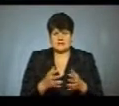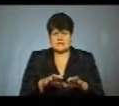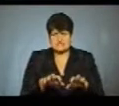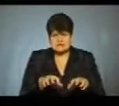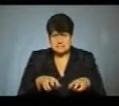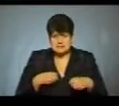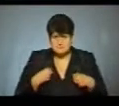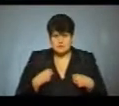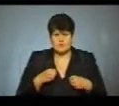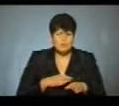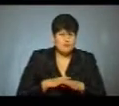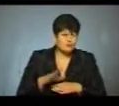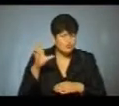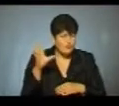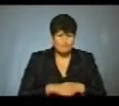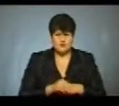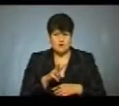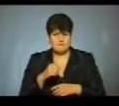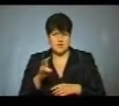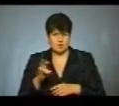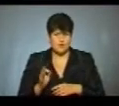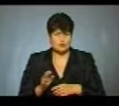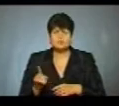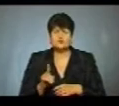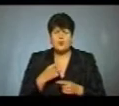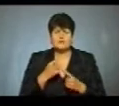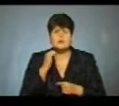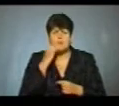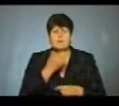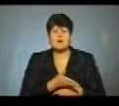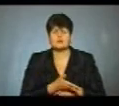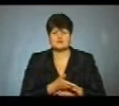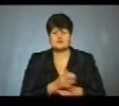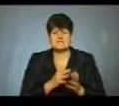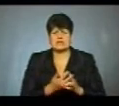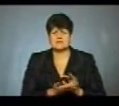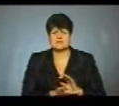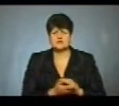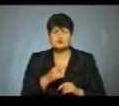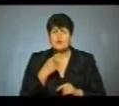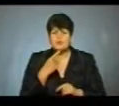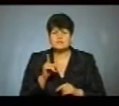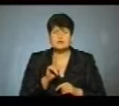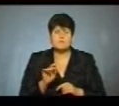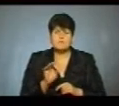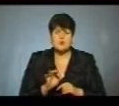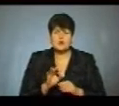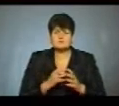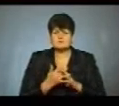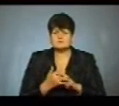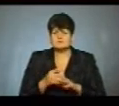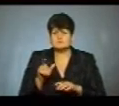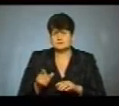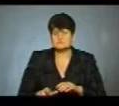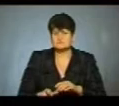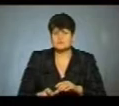віджимають, відбирають повністю все майно. Що говорити про ту бабцю в селі? Що говорити про селянина, який